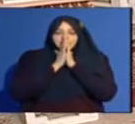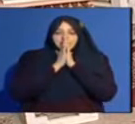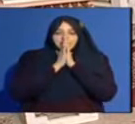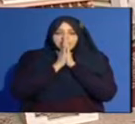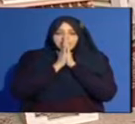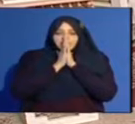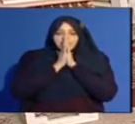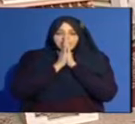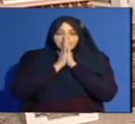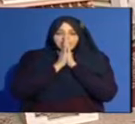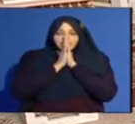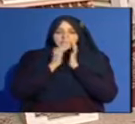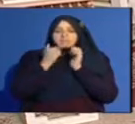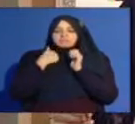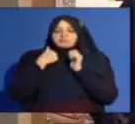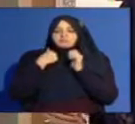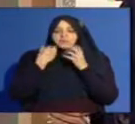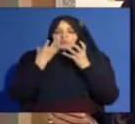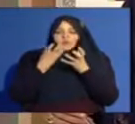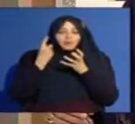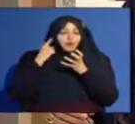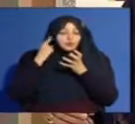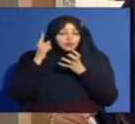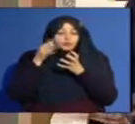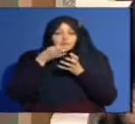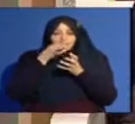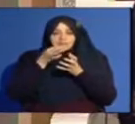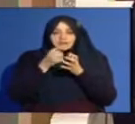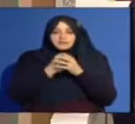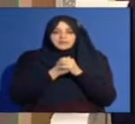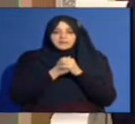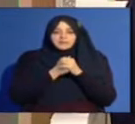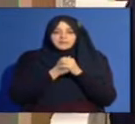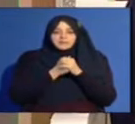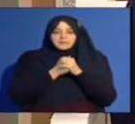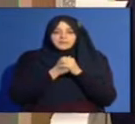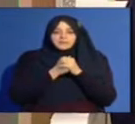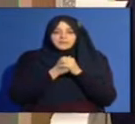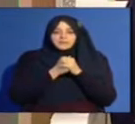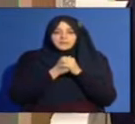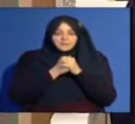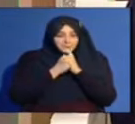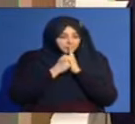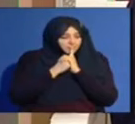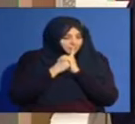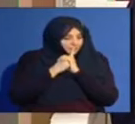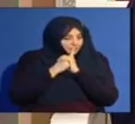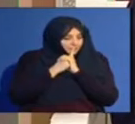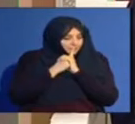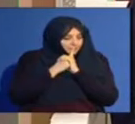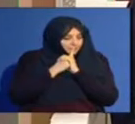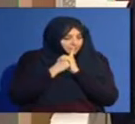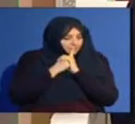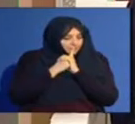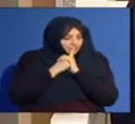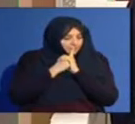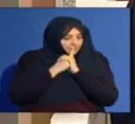في الكلام نتاعه، في المداخله تاعو. نعم. في المداخله نتاعه. وانا حنايا